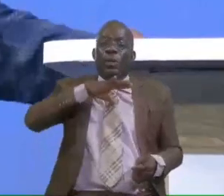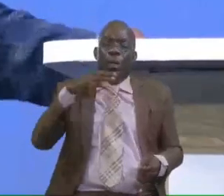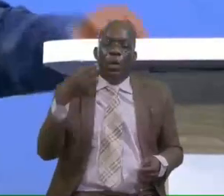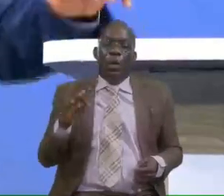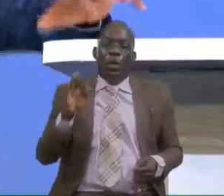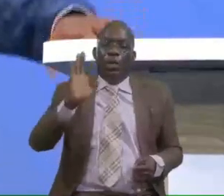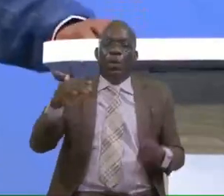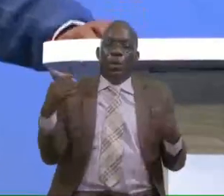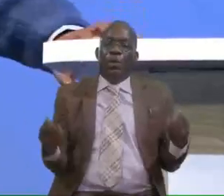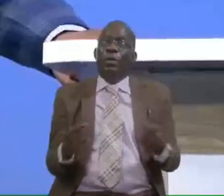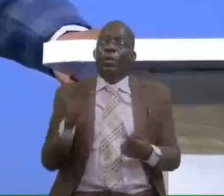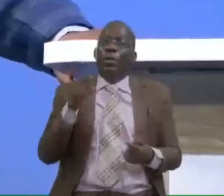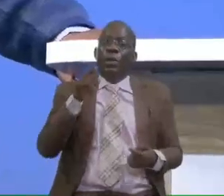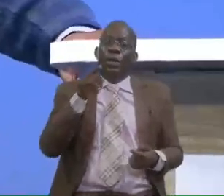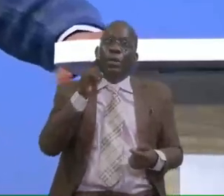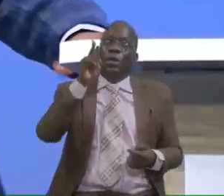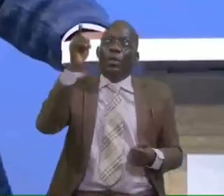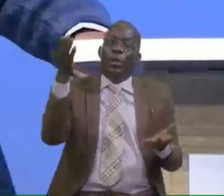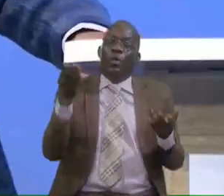péchés. Il veut ôter